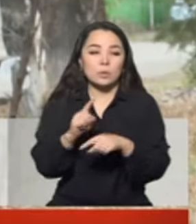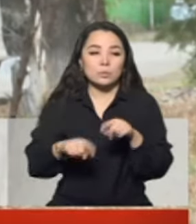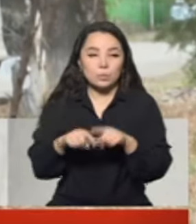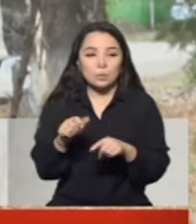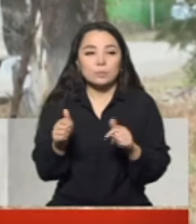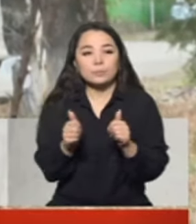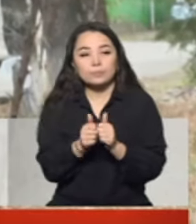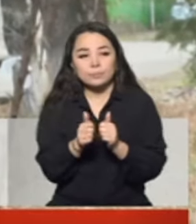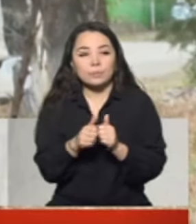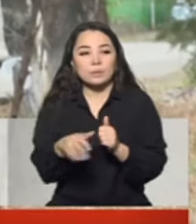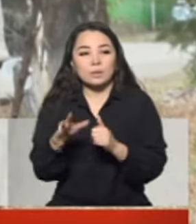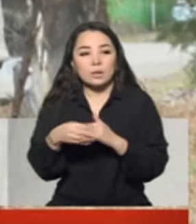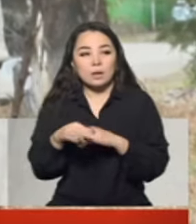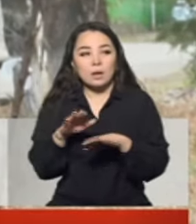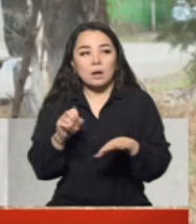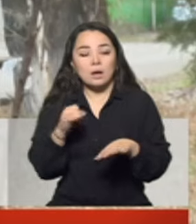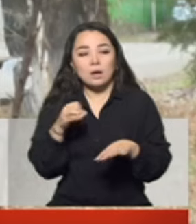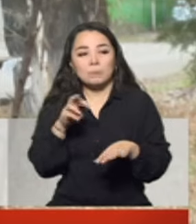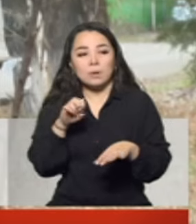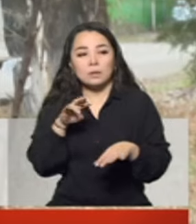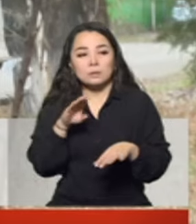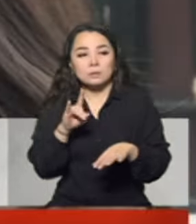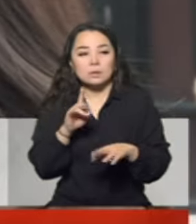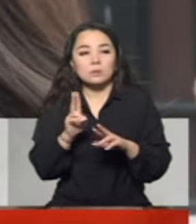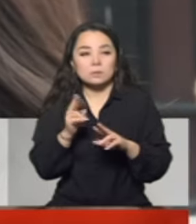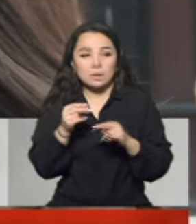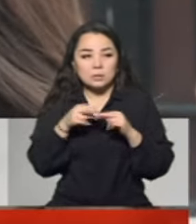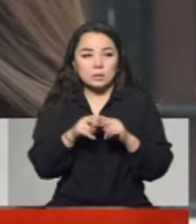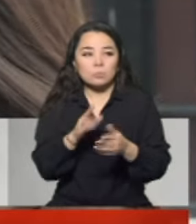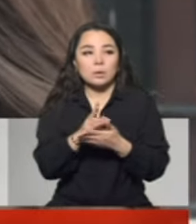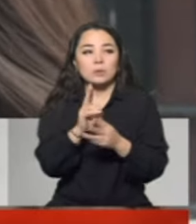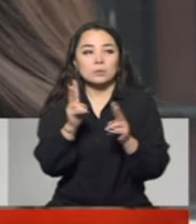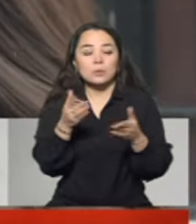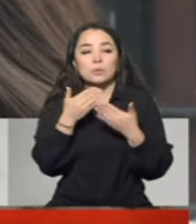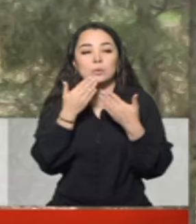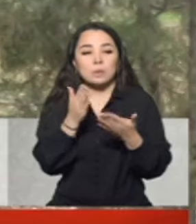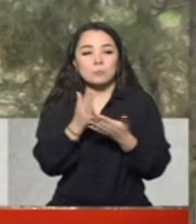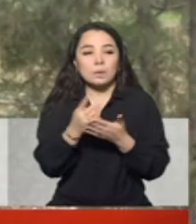туыс, Айманты деген кім, біз ақша сап тастадық, ол кім дедім.